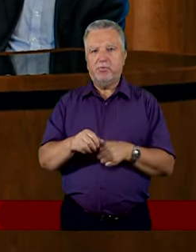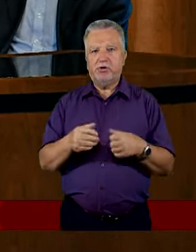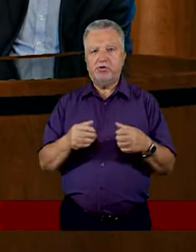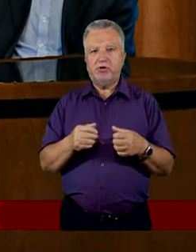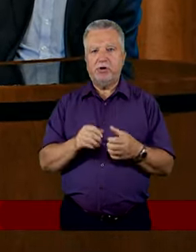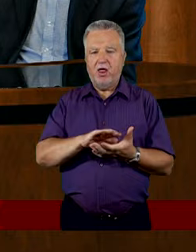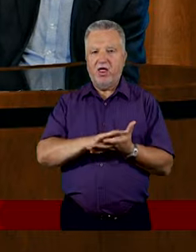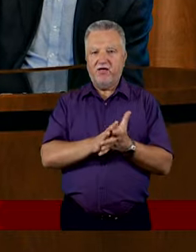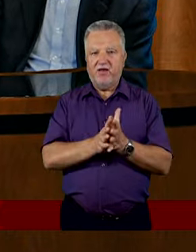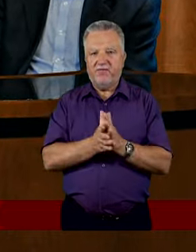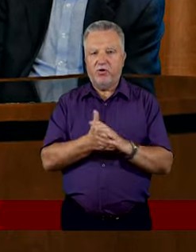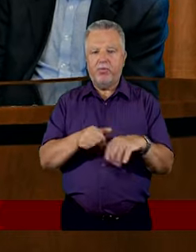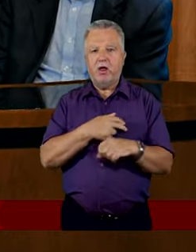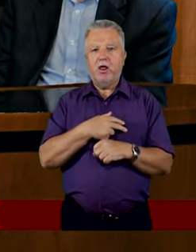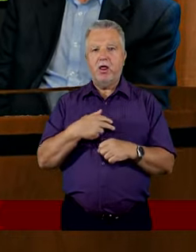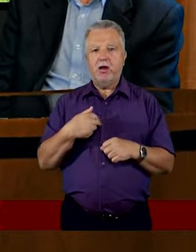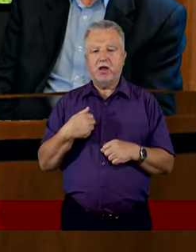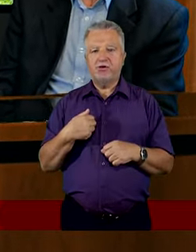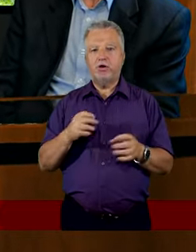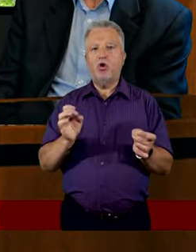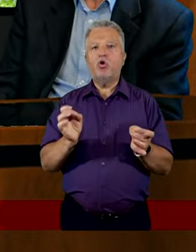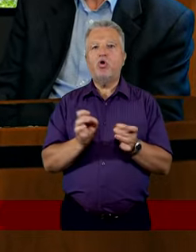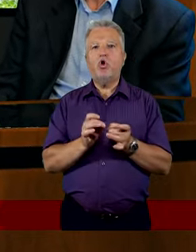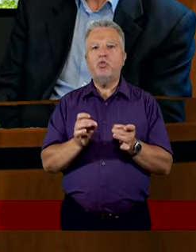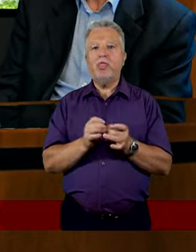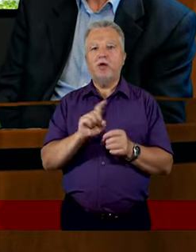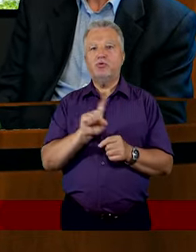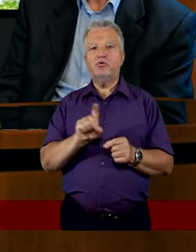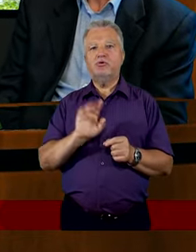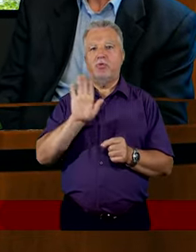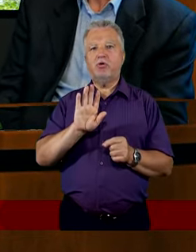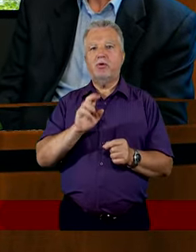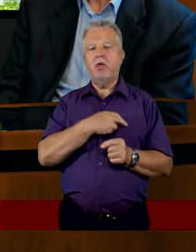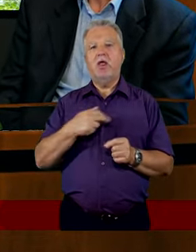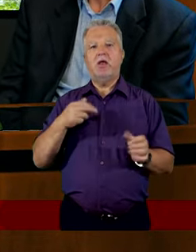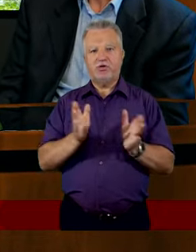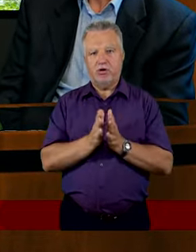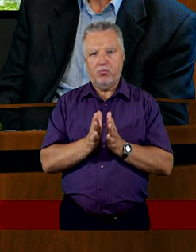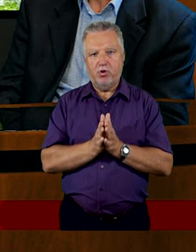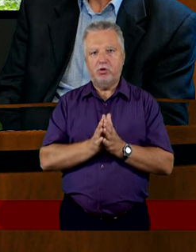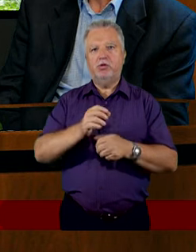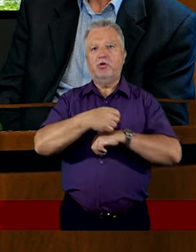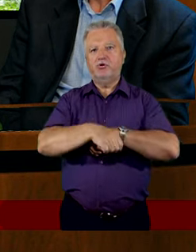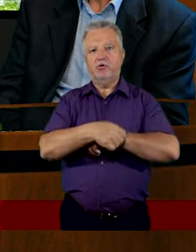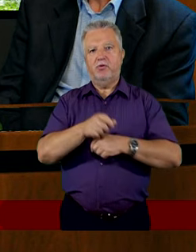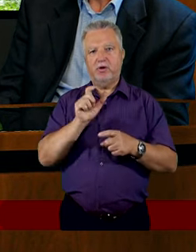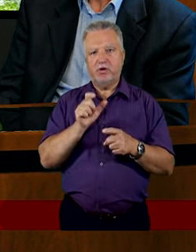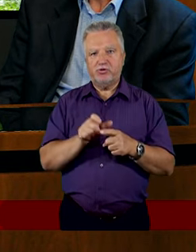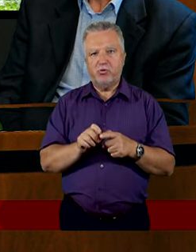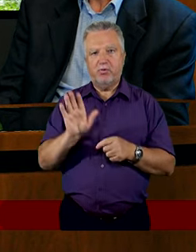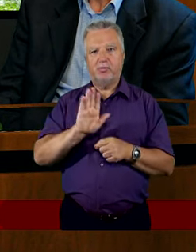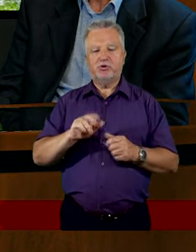reforma dotycząca naszego osobistego kontaktu z Bogiem, czyli naszych modlitw, naszego studiowania Słowa